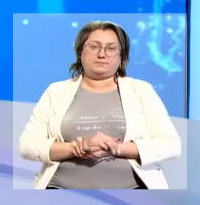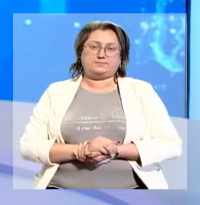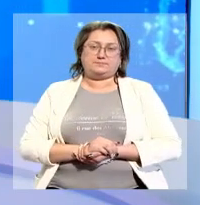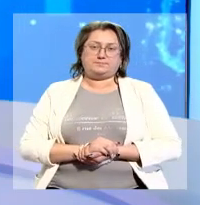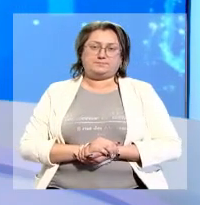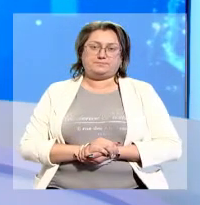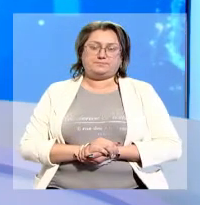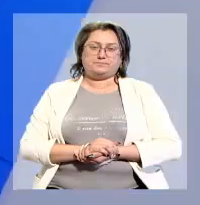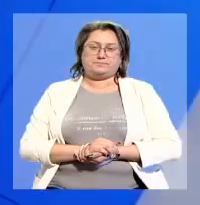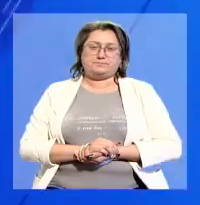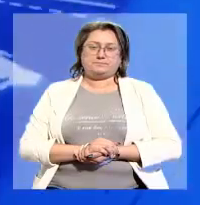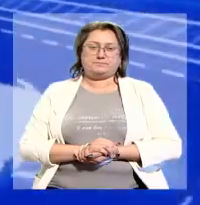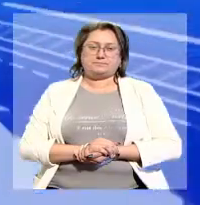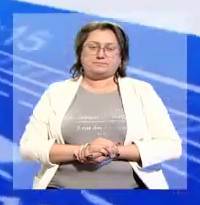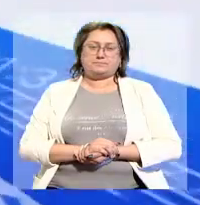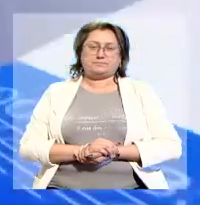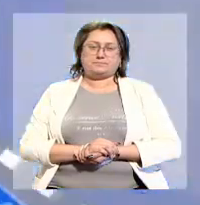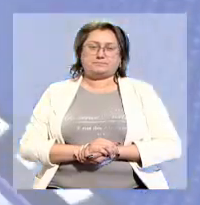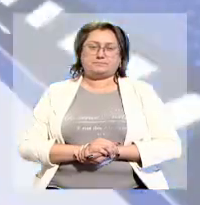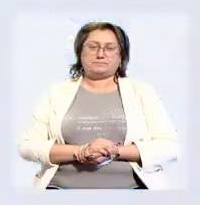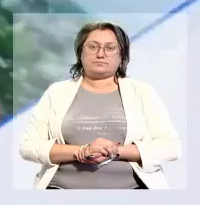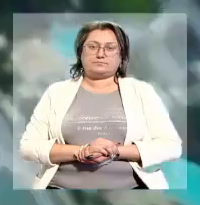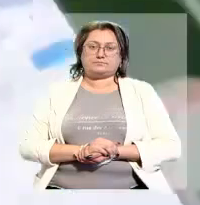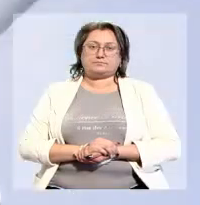зер салайық.